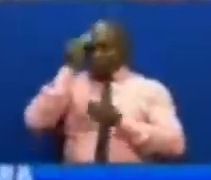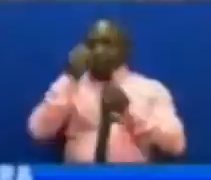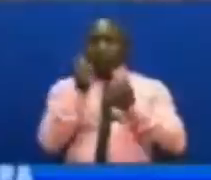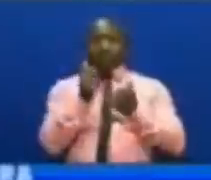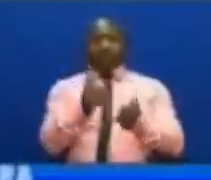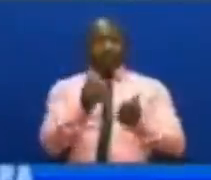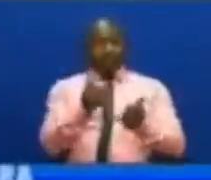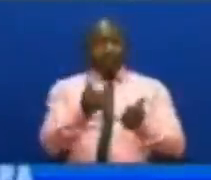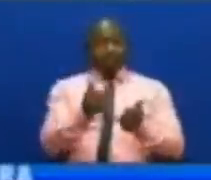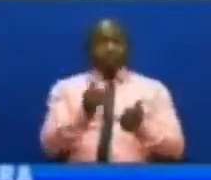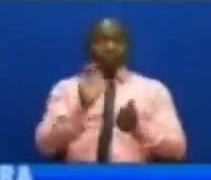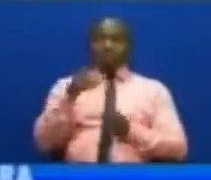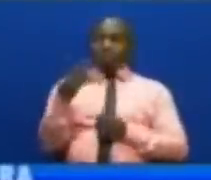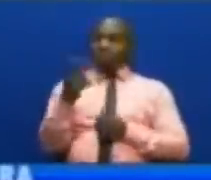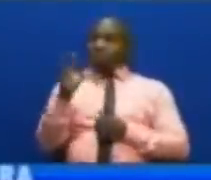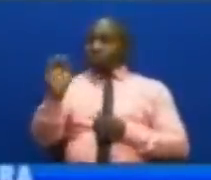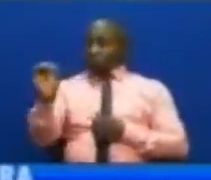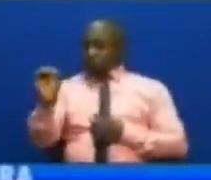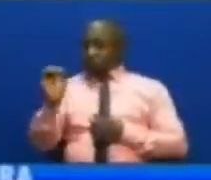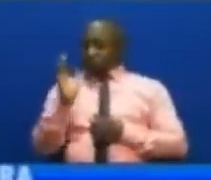2020? Nataka